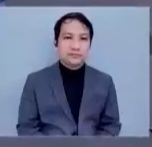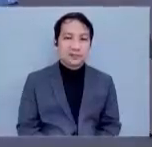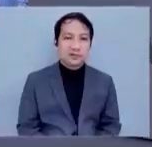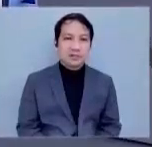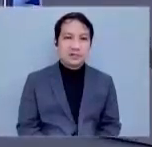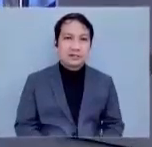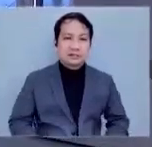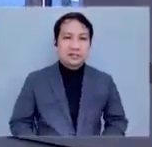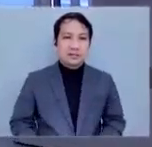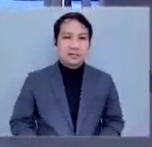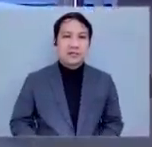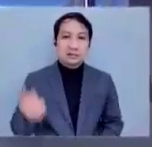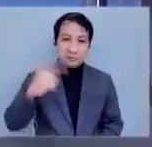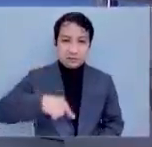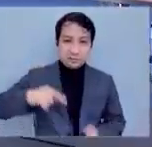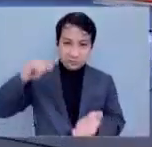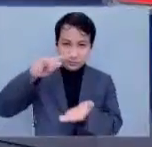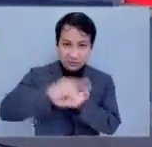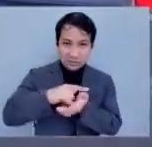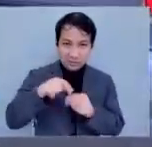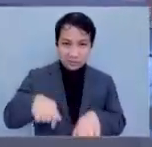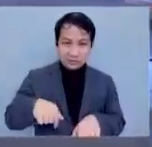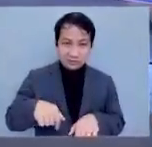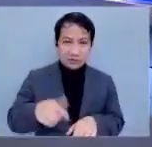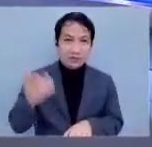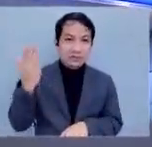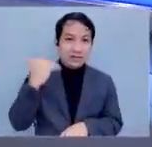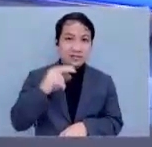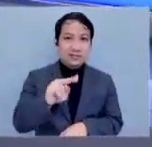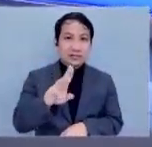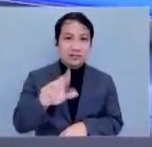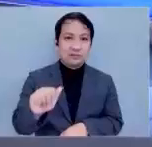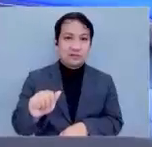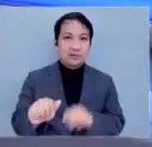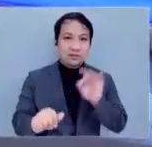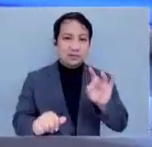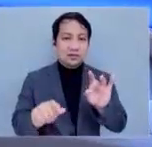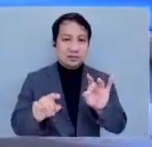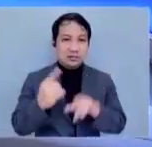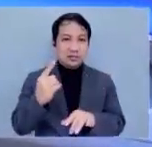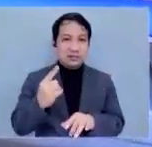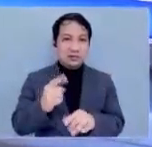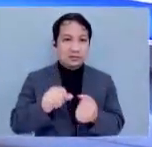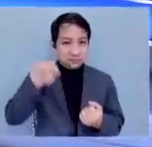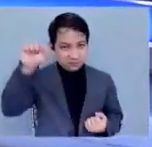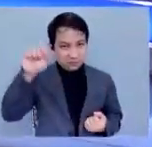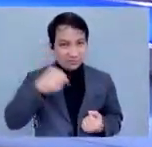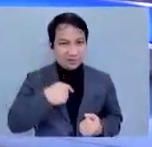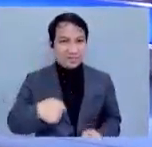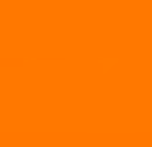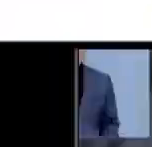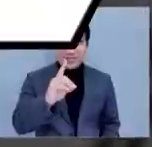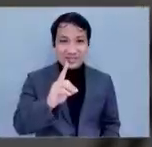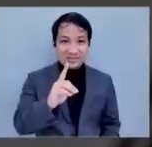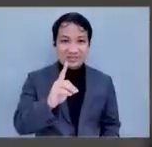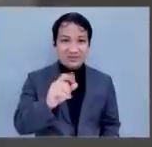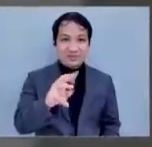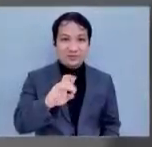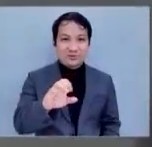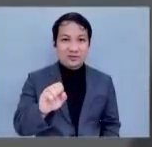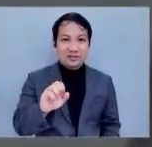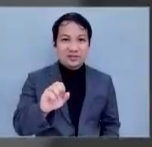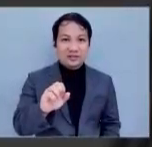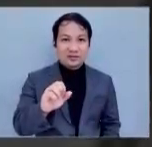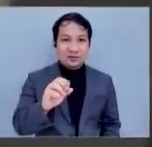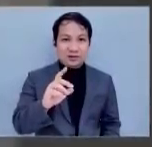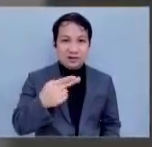Mga kapatid, dumating na sa Pilipinas si former NBA champion and 8-time All-Star Superman, Dwight Howard. Nag-post agad si Howard